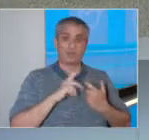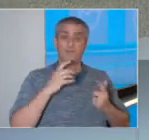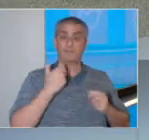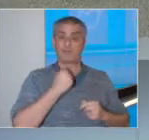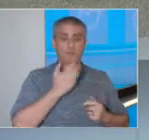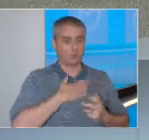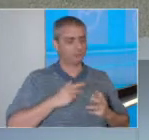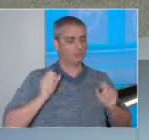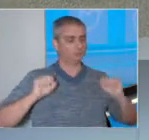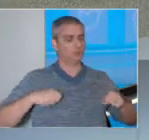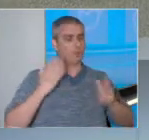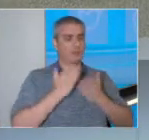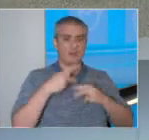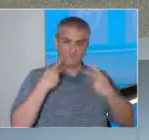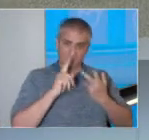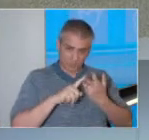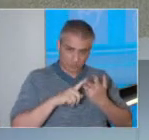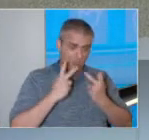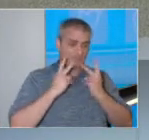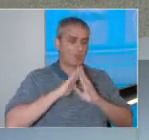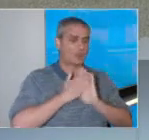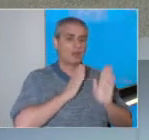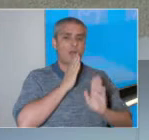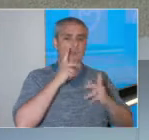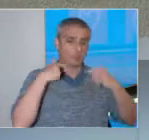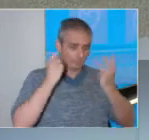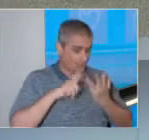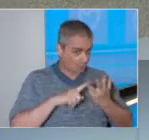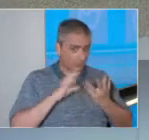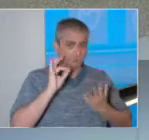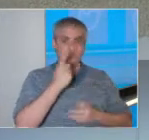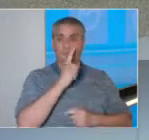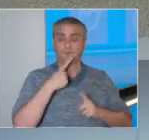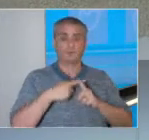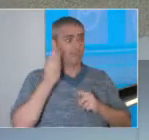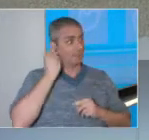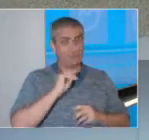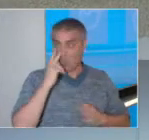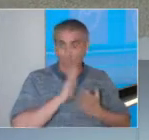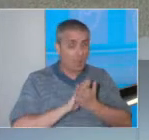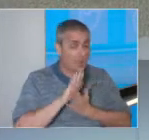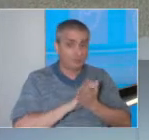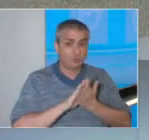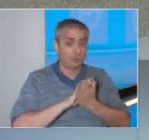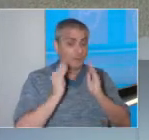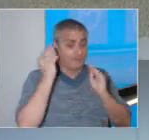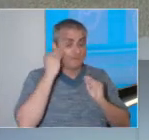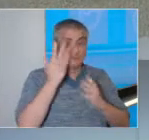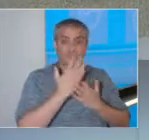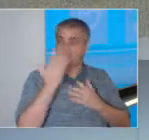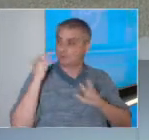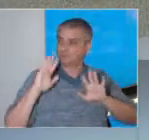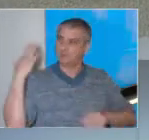רוצה שתחזור המשילות לנגב, שנפתור את כל הבעיות במערכת החינוך. למעלה 1.5 מיליון תלמידים לא ראו את בתי הספר שלהם